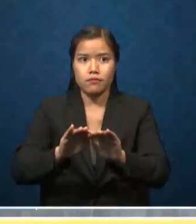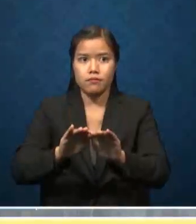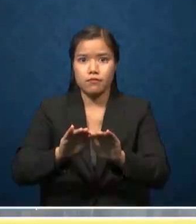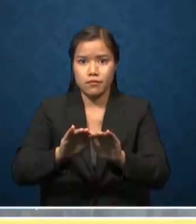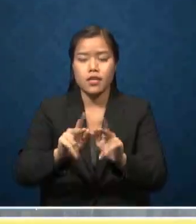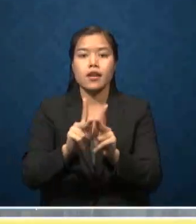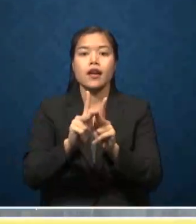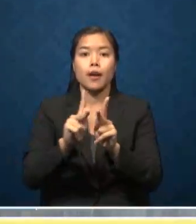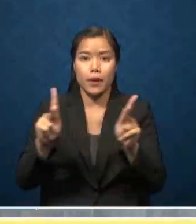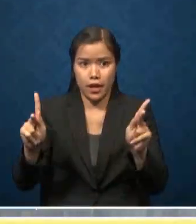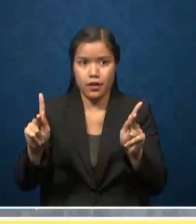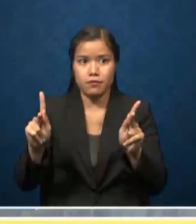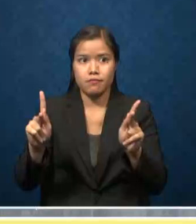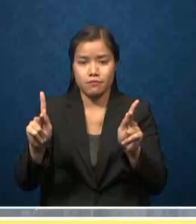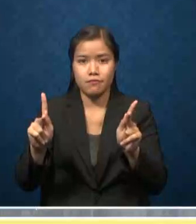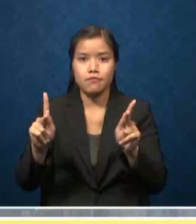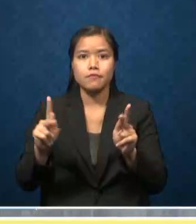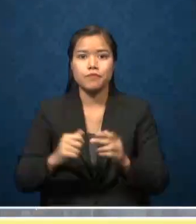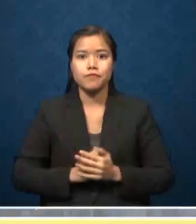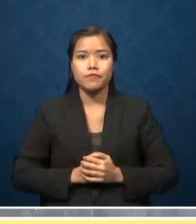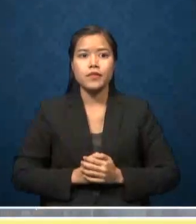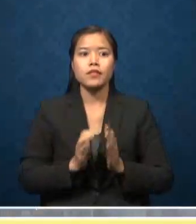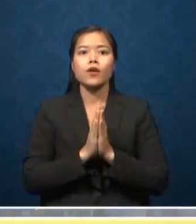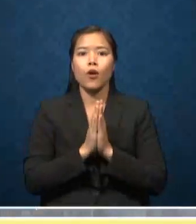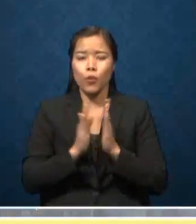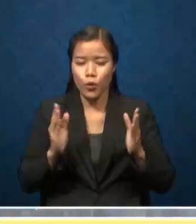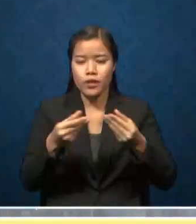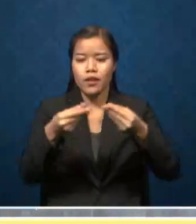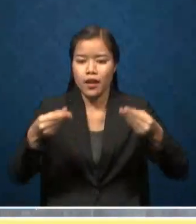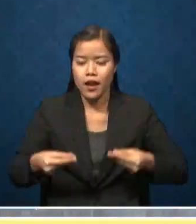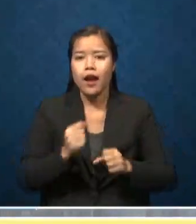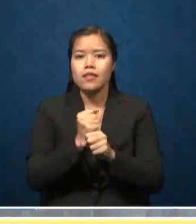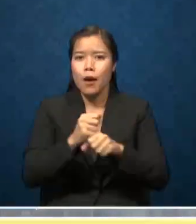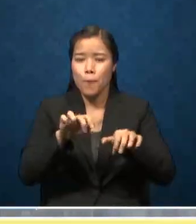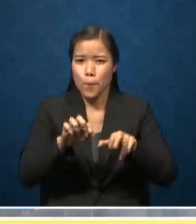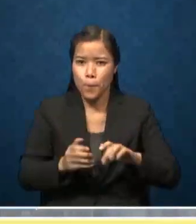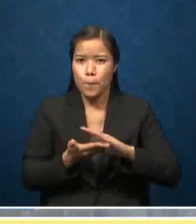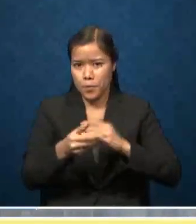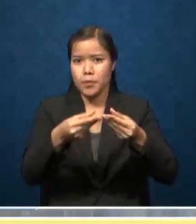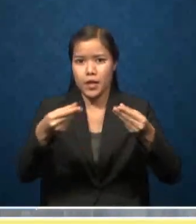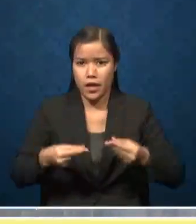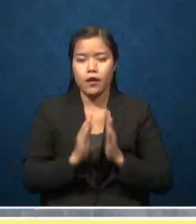กรรมาธิการนะครับด้วยความเคารพแล้วก็ขอบคุณที่ท่านทำรายงานดีๆอันนี้ขึ้นมานะครับเพื่อจะช่วยกันครับขอบพระคุณท่านครับ